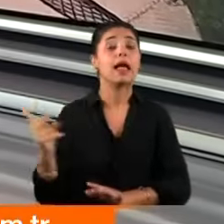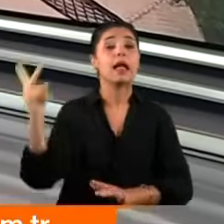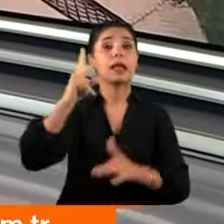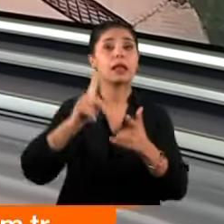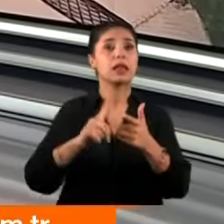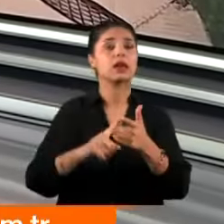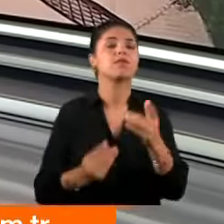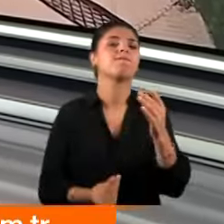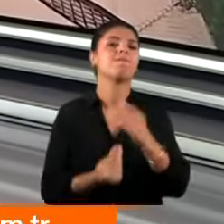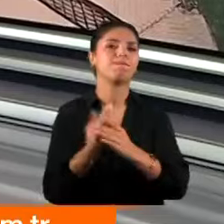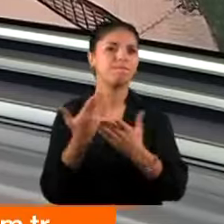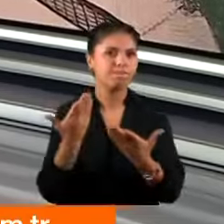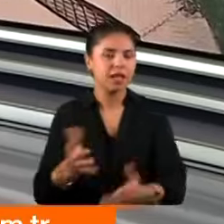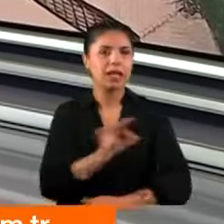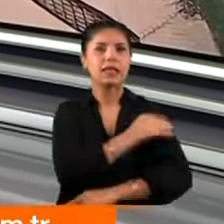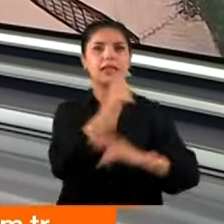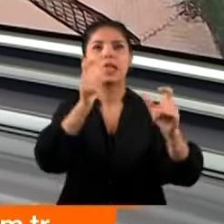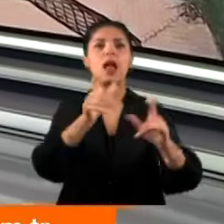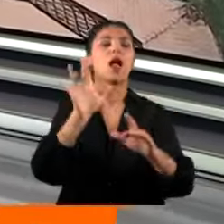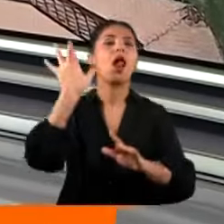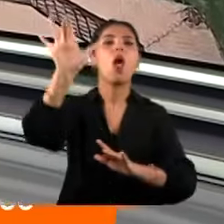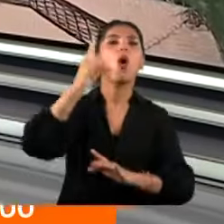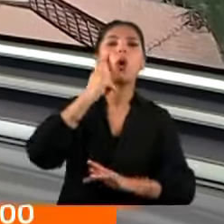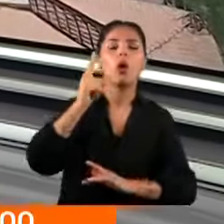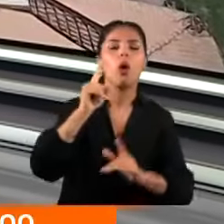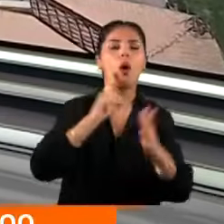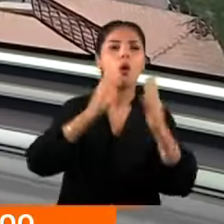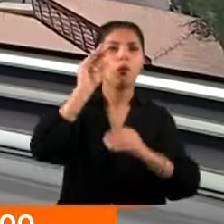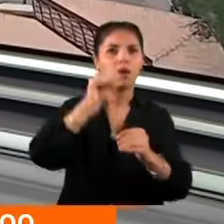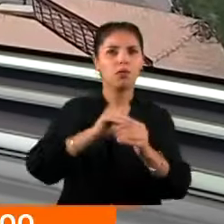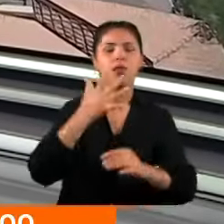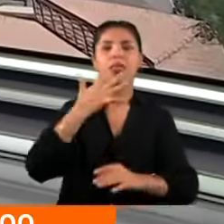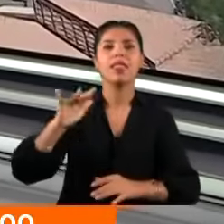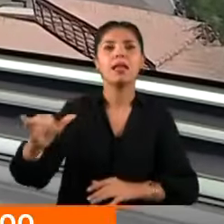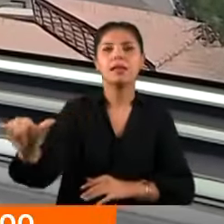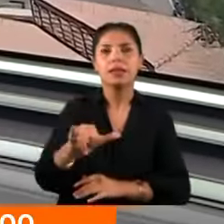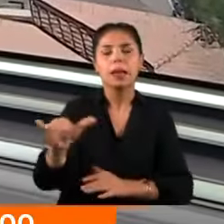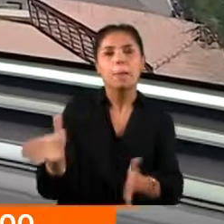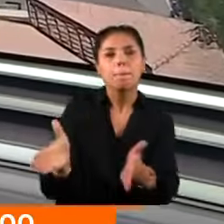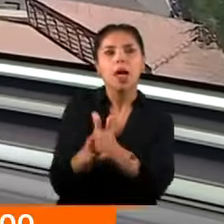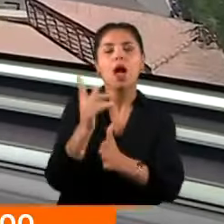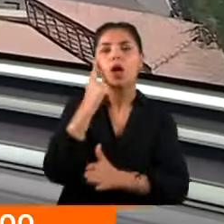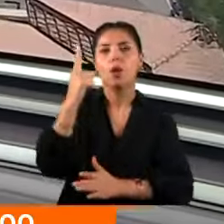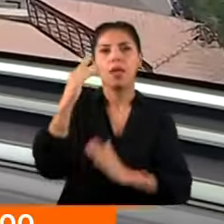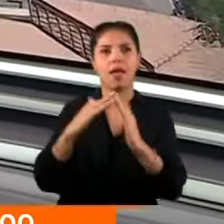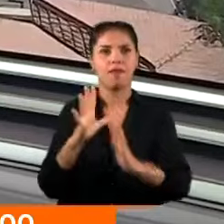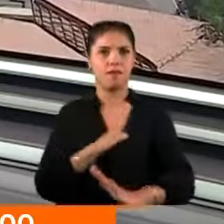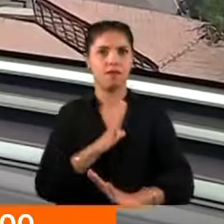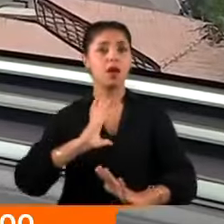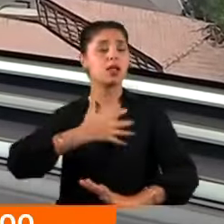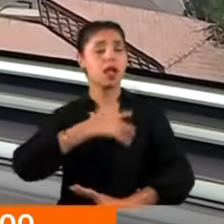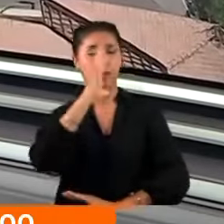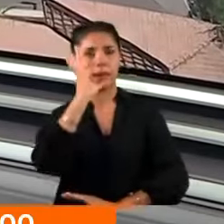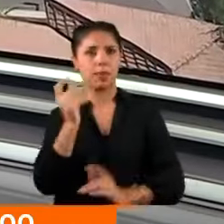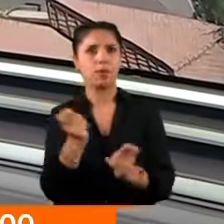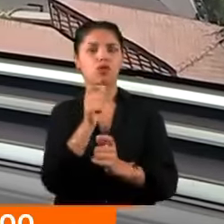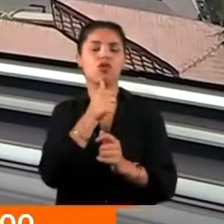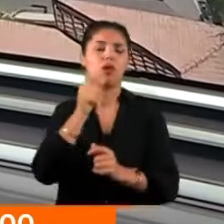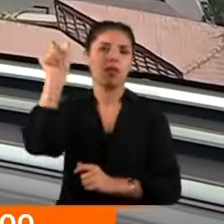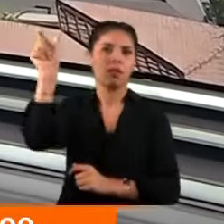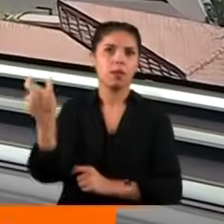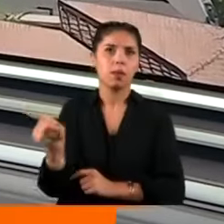ikincisi şimdi ortaya çıktı. Sarıyer sırtlarında, ormanın içinde ve denize sıfır bir villadan bahsediyoruz. Sahibi Musevi bir iş adamı. Ve akla gelen